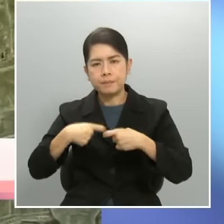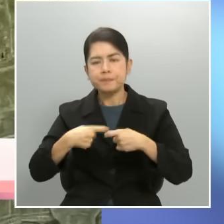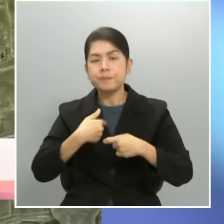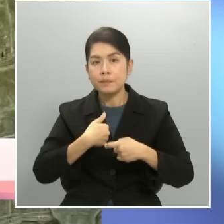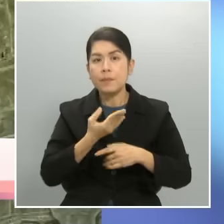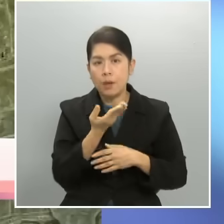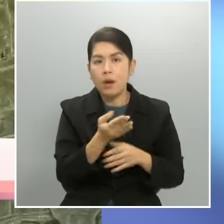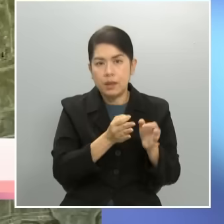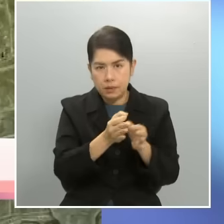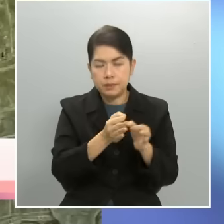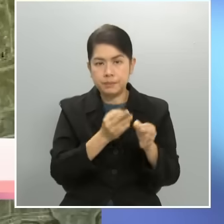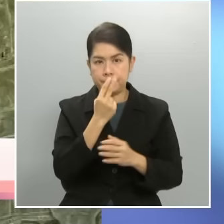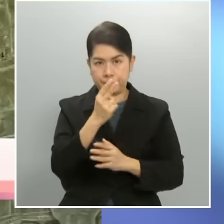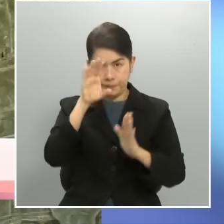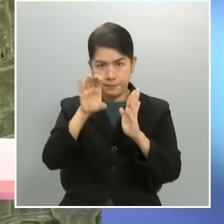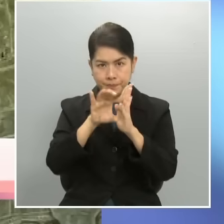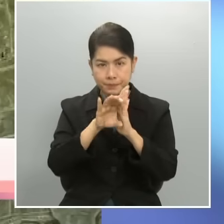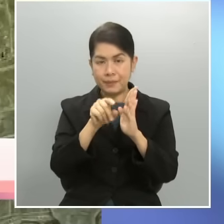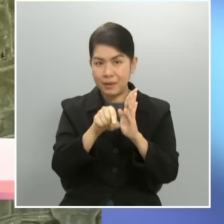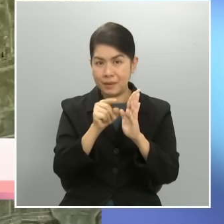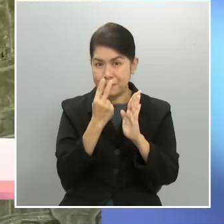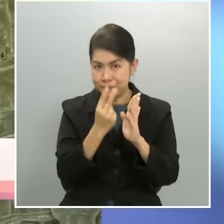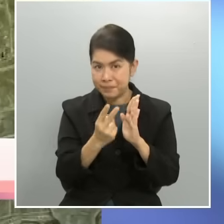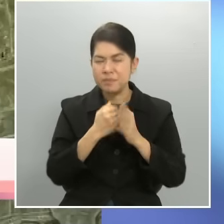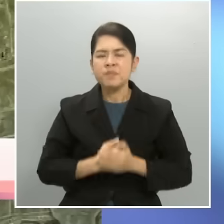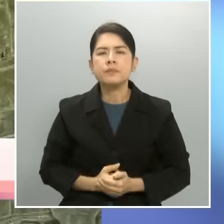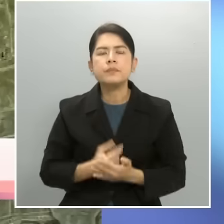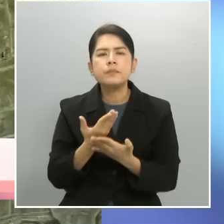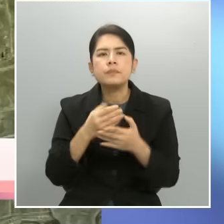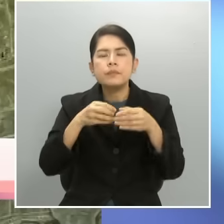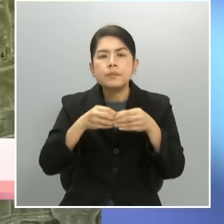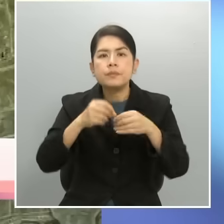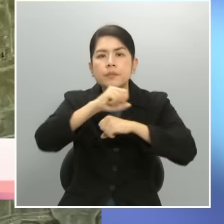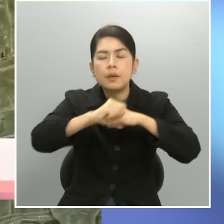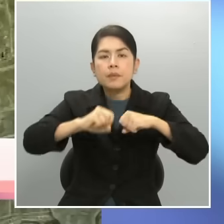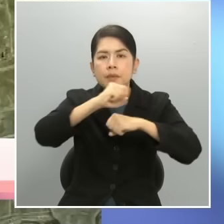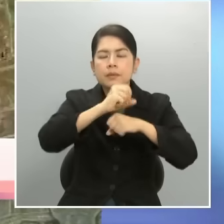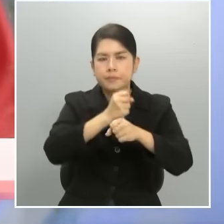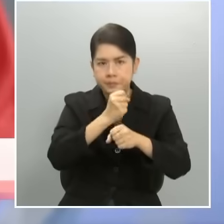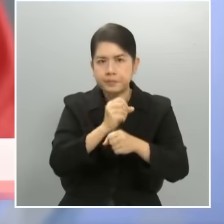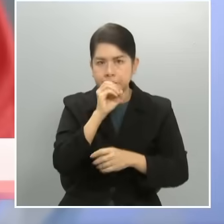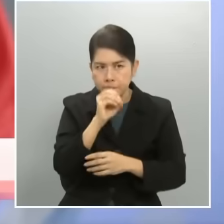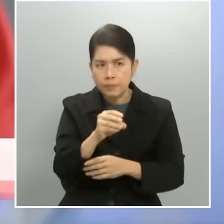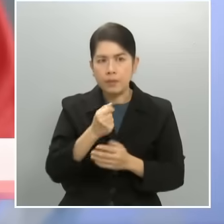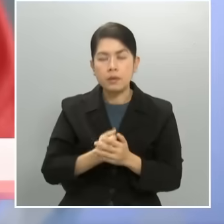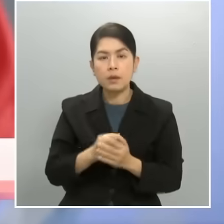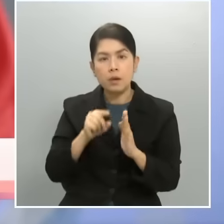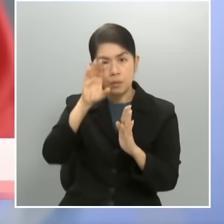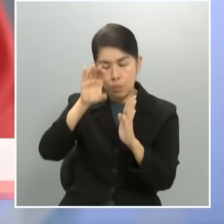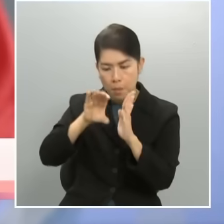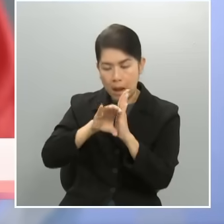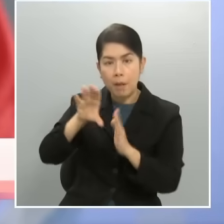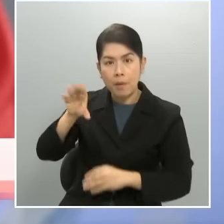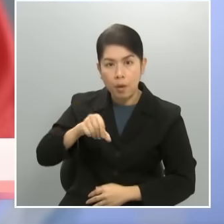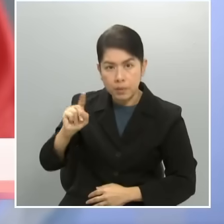เอาง่ายๆนะที่เห็นอยู่เนี่ยนะฮะคือตอนนั้นเนี่ยทางทีมผู้สร้างบอกว่ารูปนี้นะฮะมาจากสมัยอ่าพระ